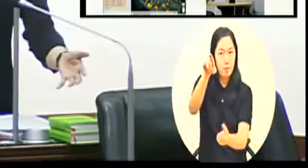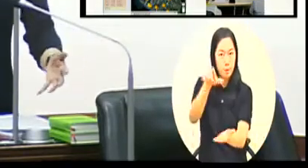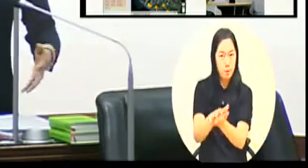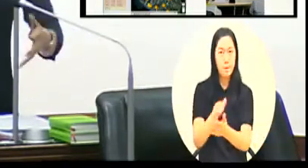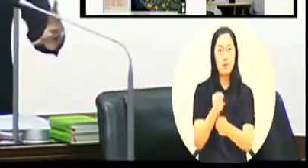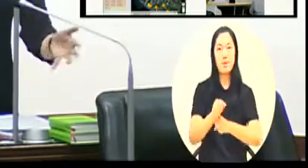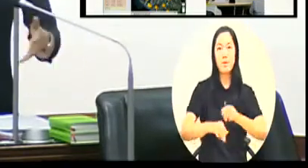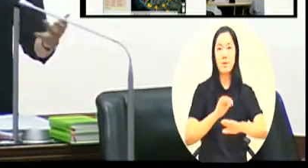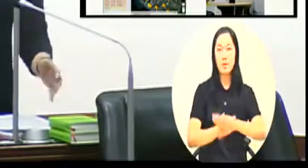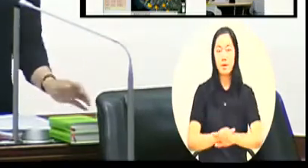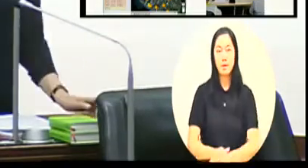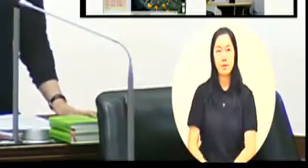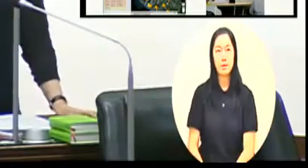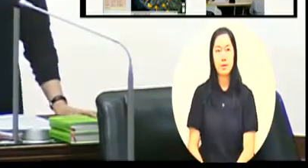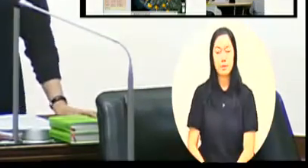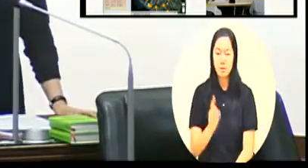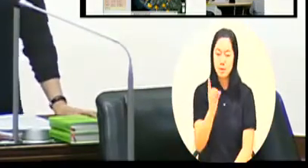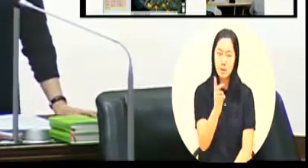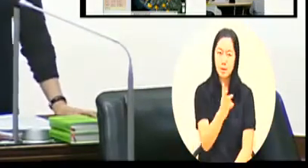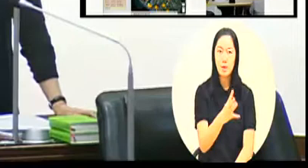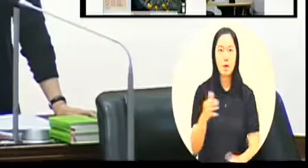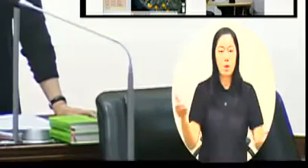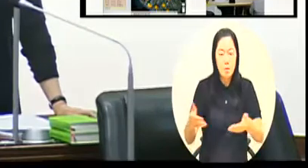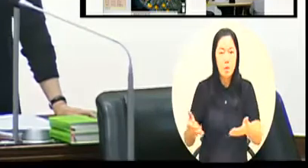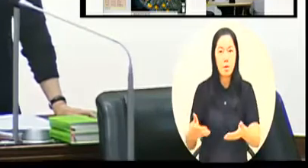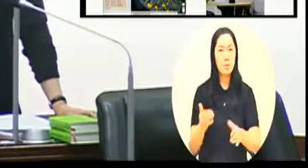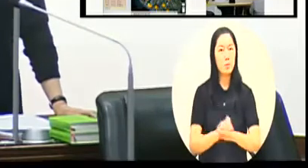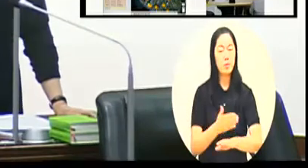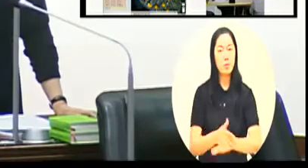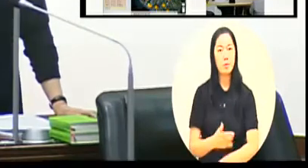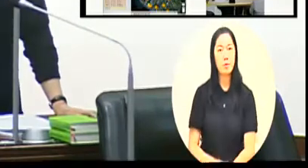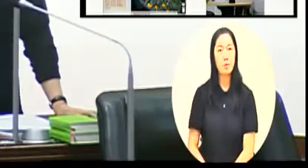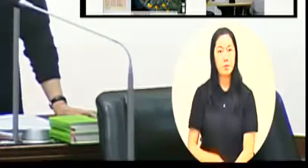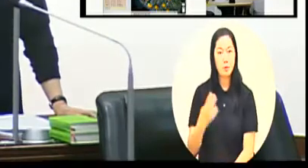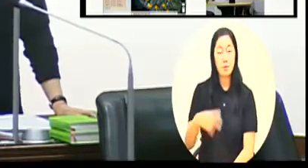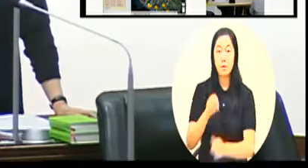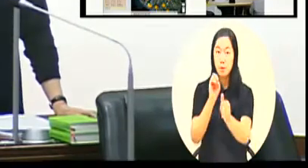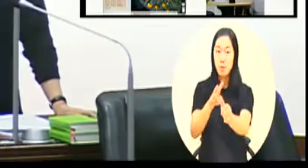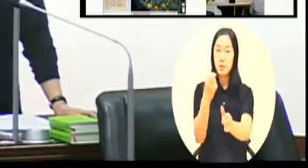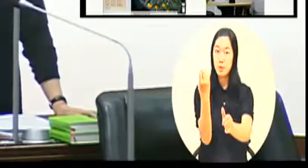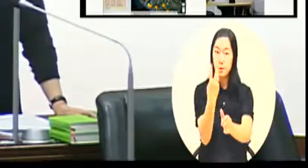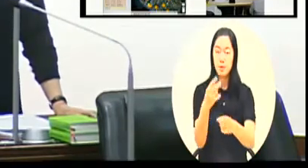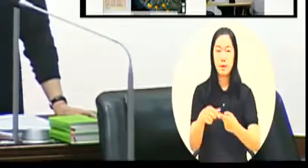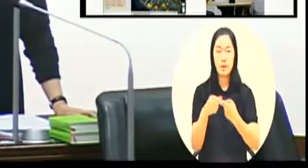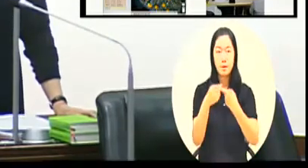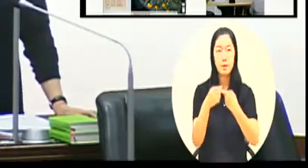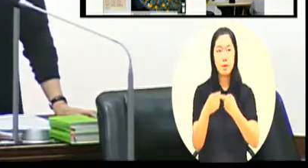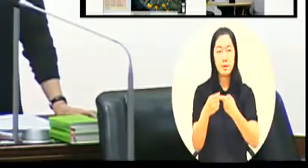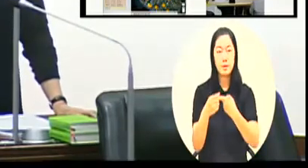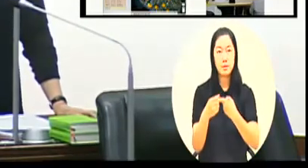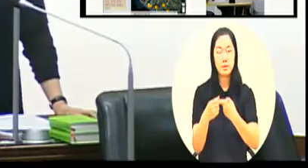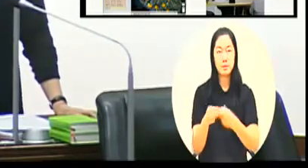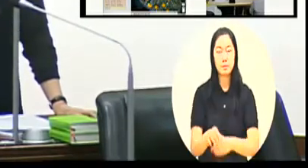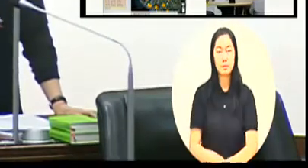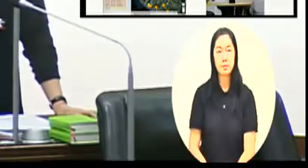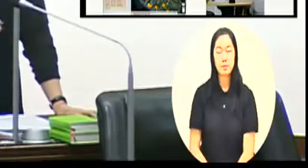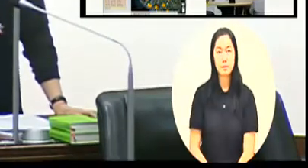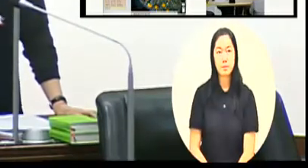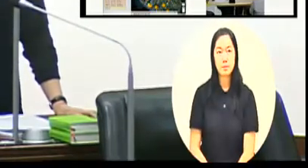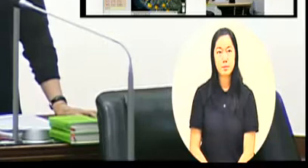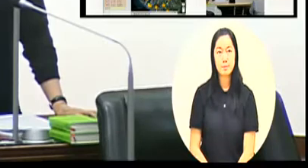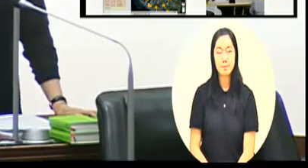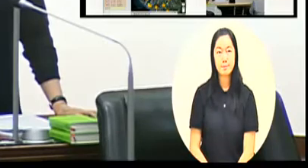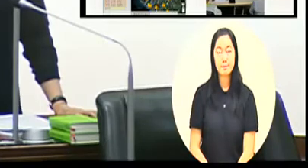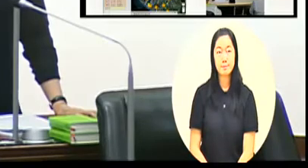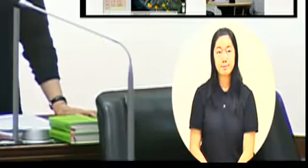完了，不用一次两次的重复施工。那我在这边要建议两个意见，第一就是说，在之前我